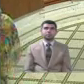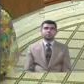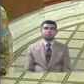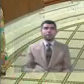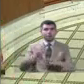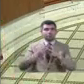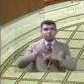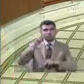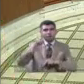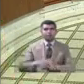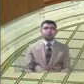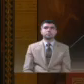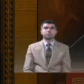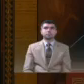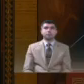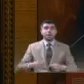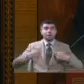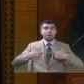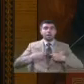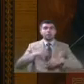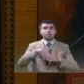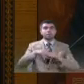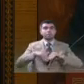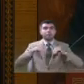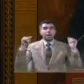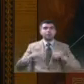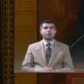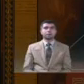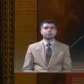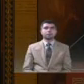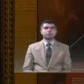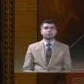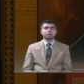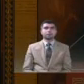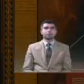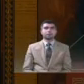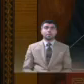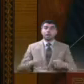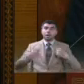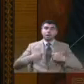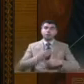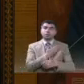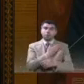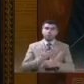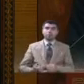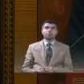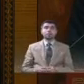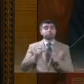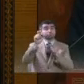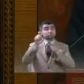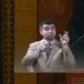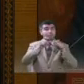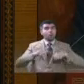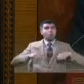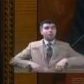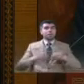بسم الله الرحمن الرحيم. السيد الرئيس المحترم، السيد رئيس الحكومة، السيدات والسادة